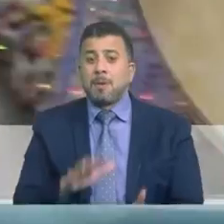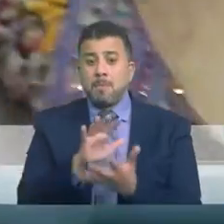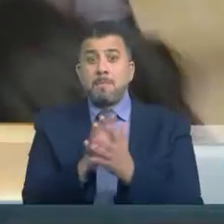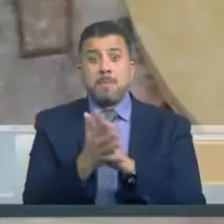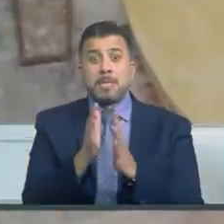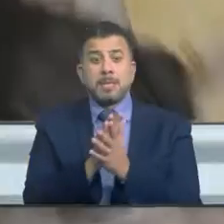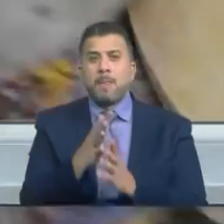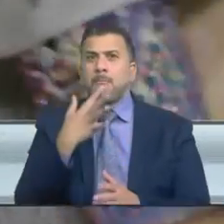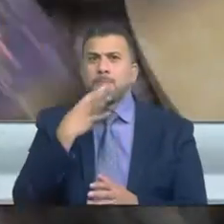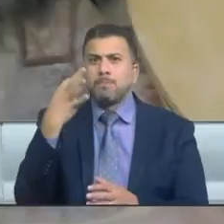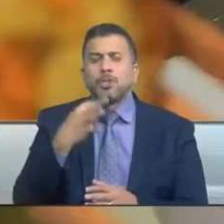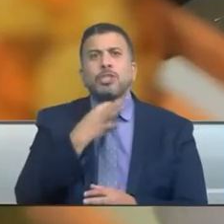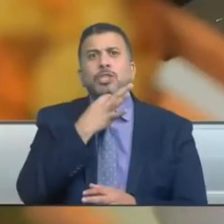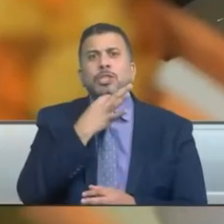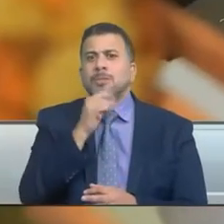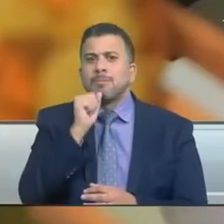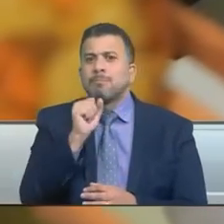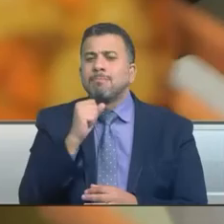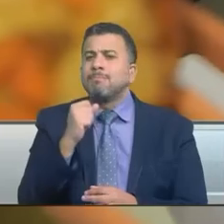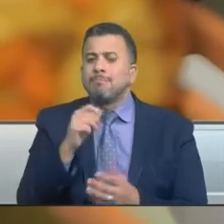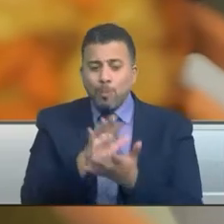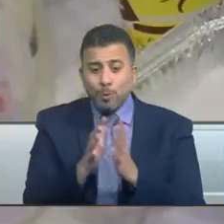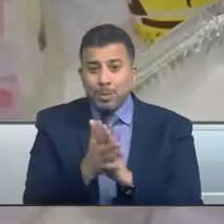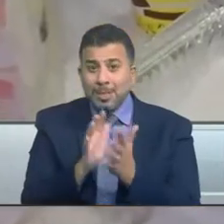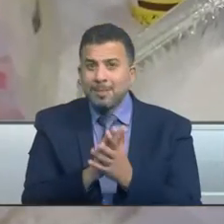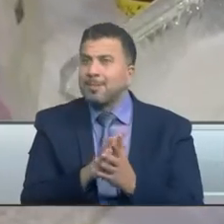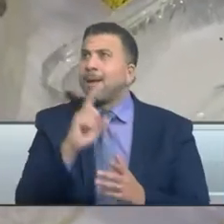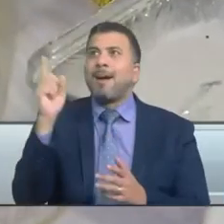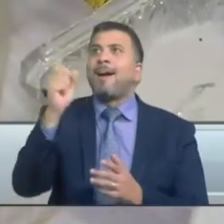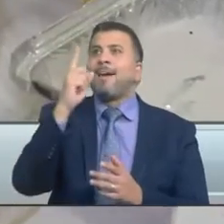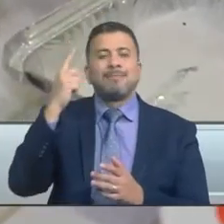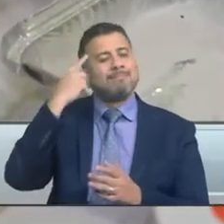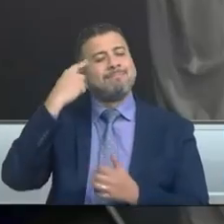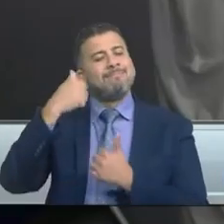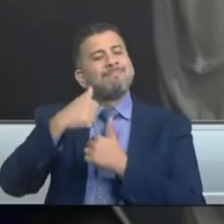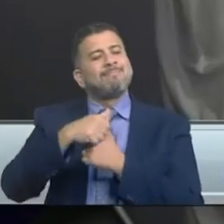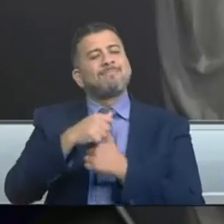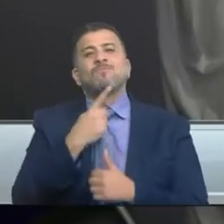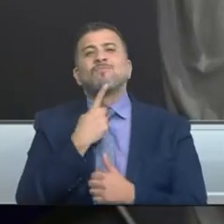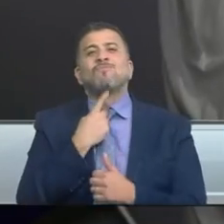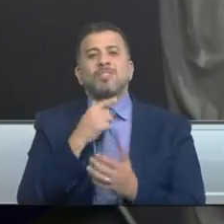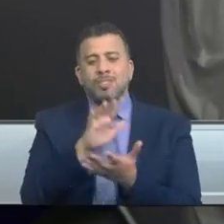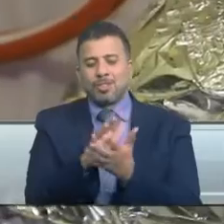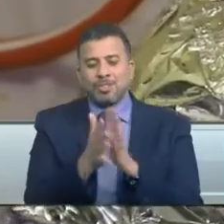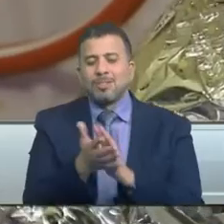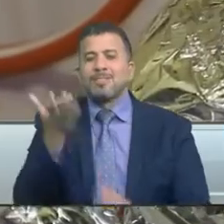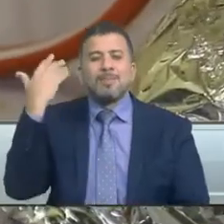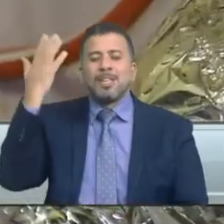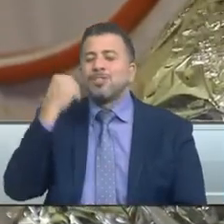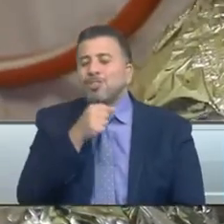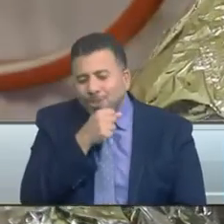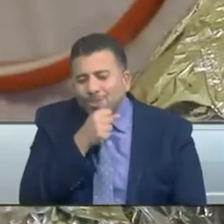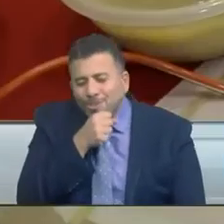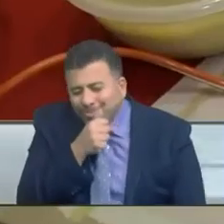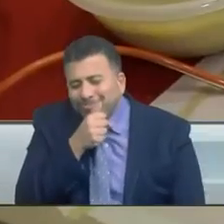مخبوزات طازجة تأخذك إلى عالم آخر، عالم الذكريات والشوق لخبز الجدات،